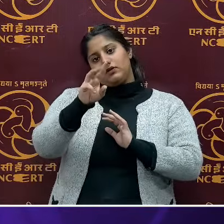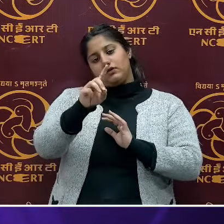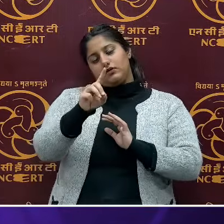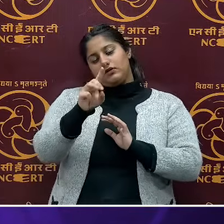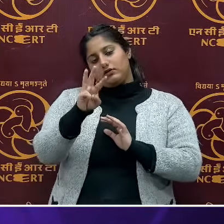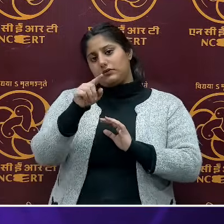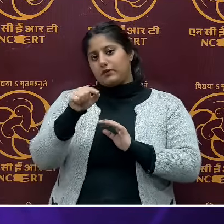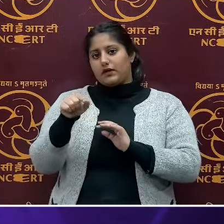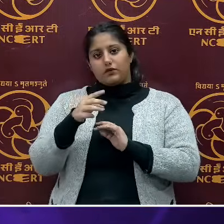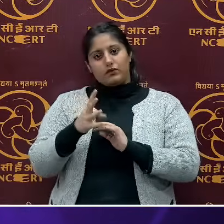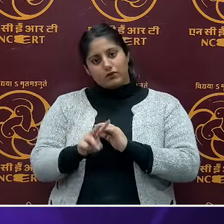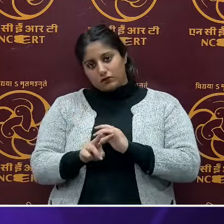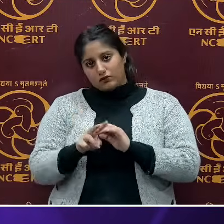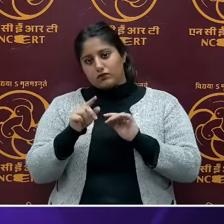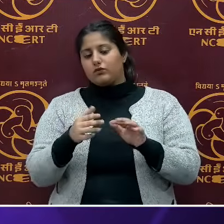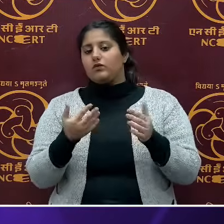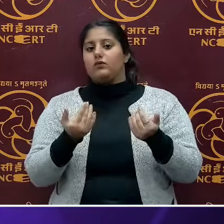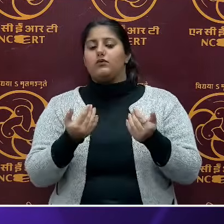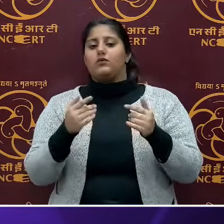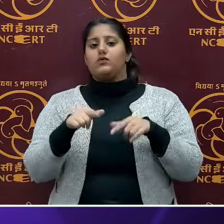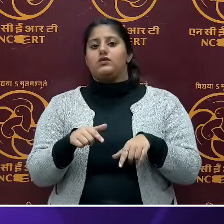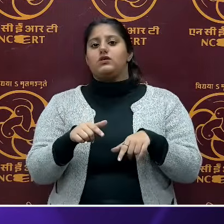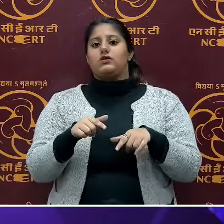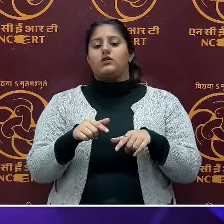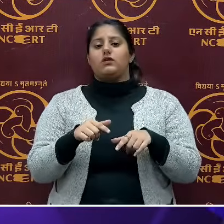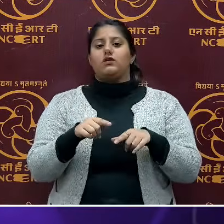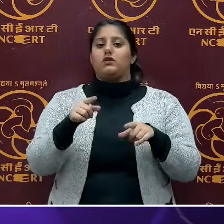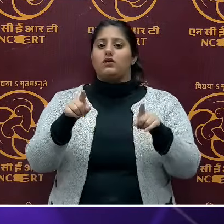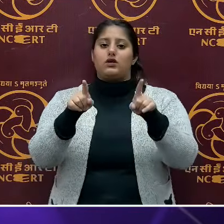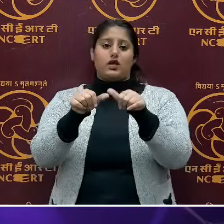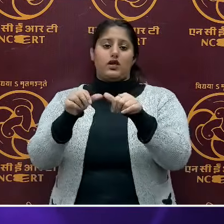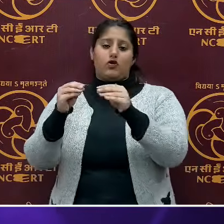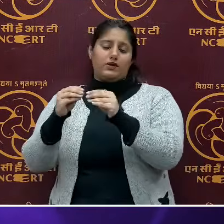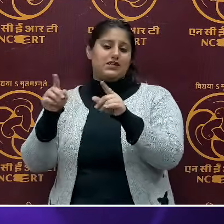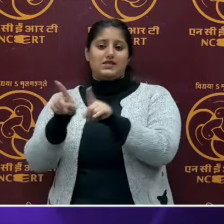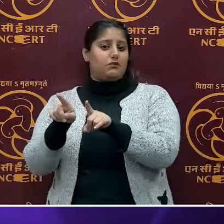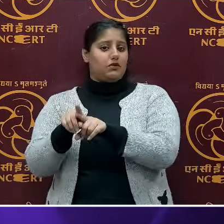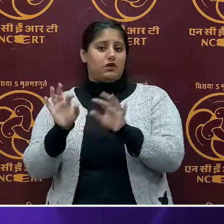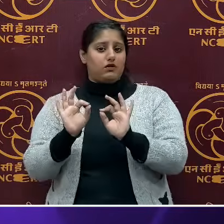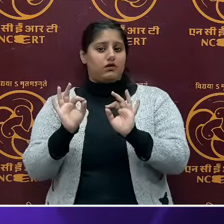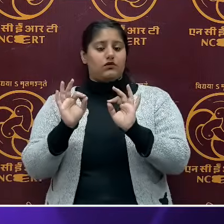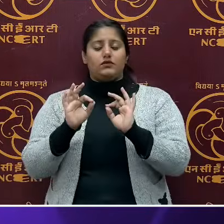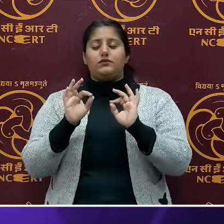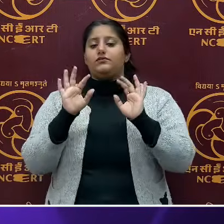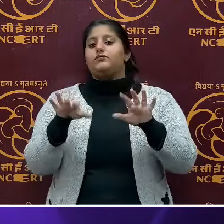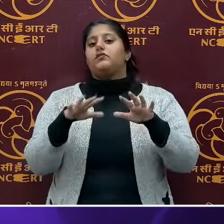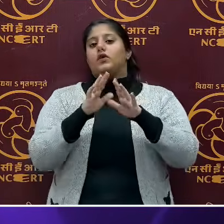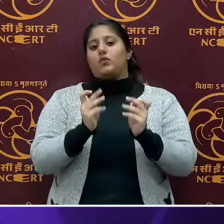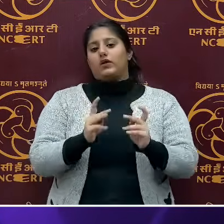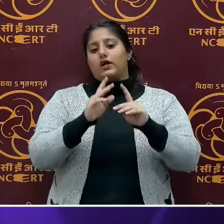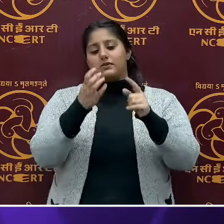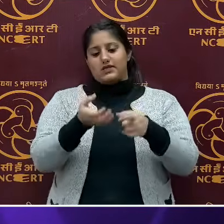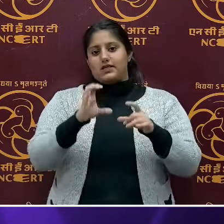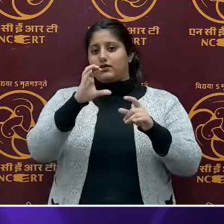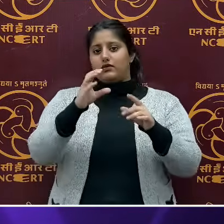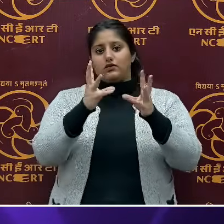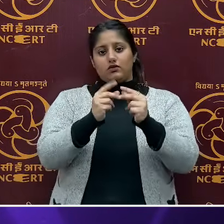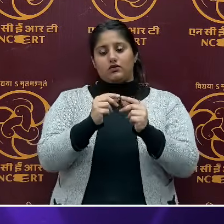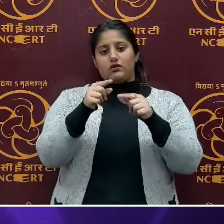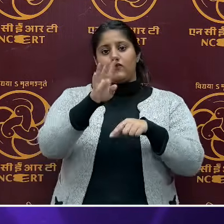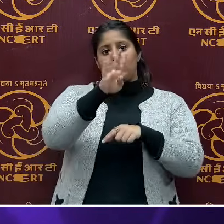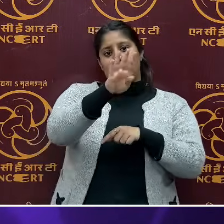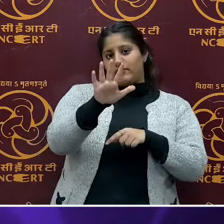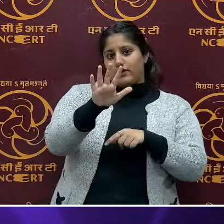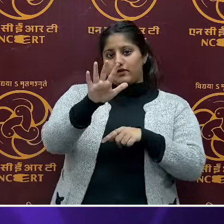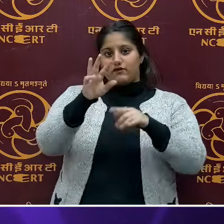that rectangle A is not similar to rectangle B. Yes. है ना? Now let us calculate for C.